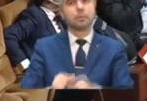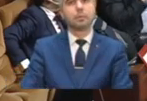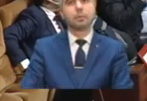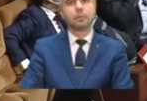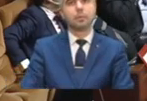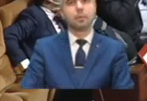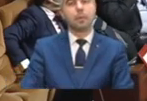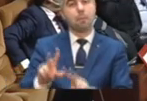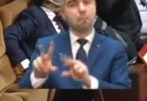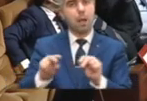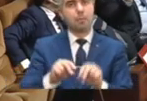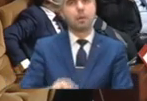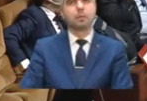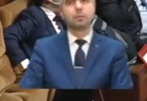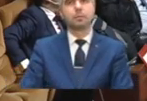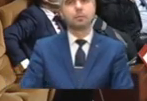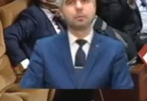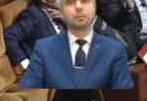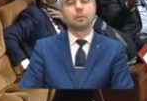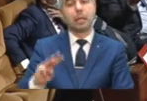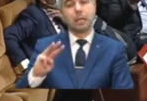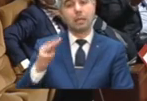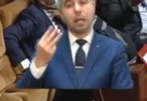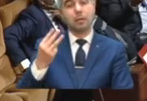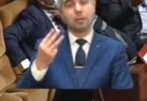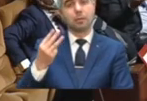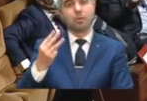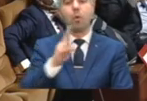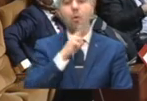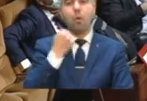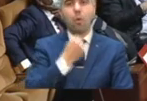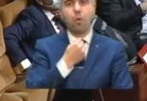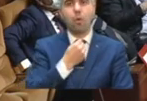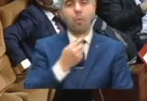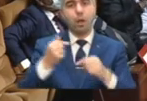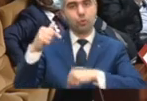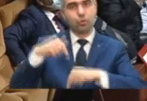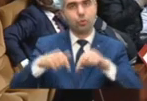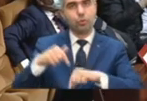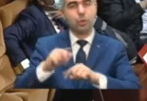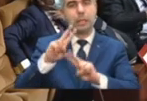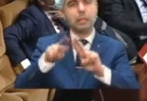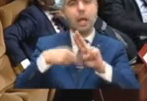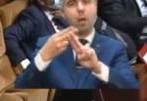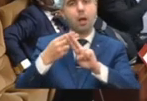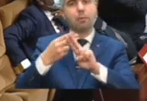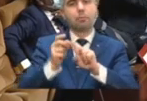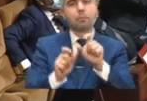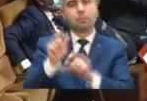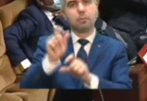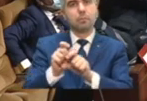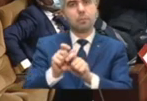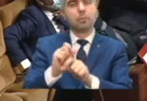في نفس التوجه هذه ثالث جلسة والحكومة ما كتحضرش باش تجاوب مع السادة النواب في إطار هذه